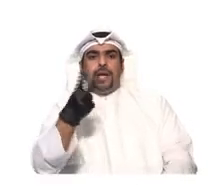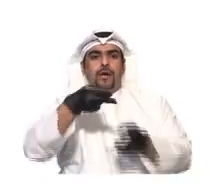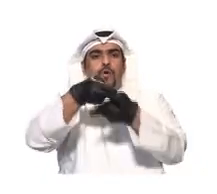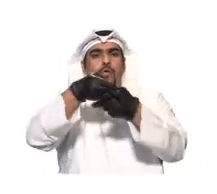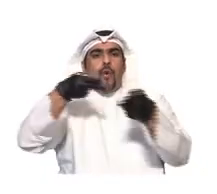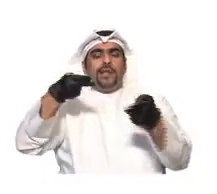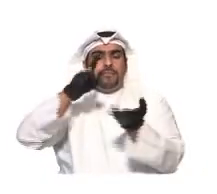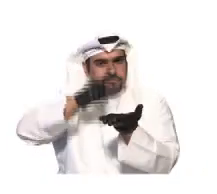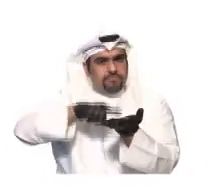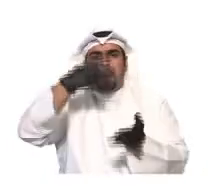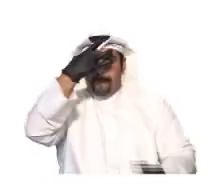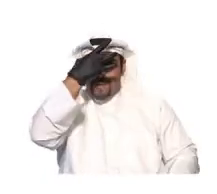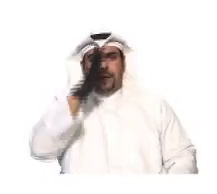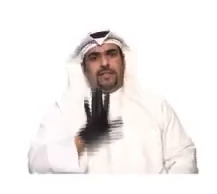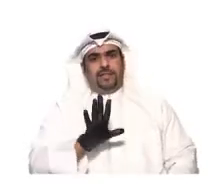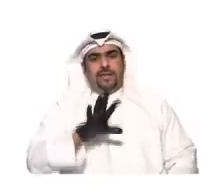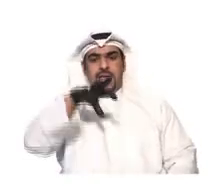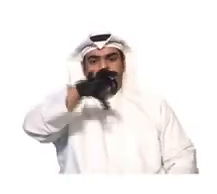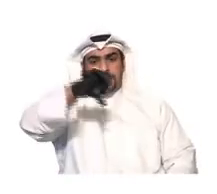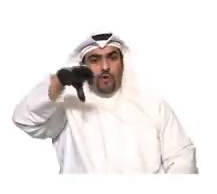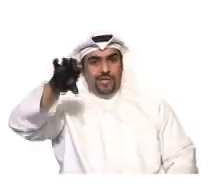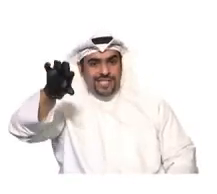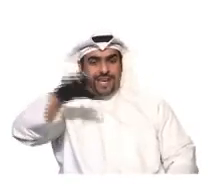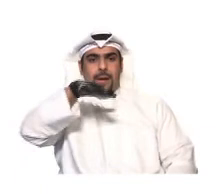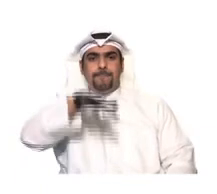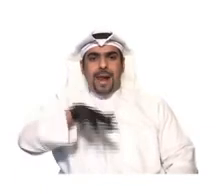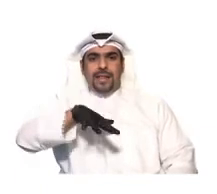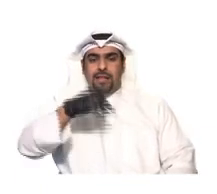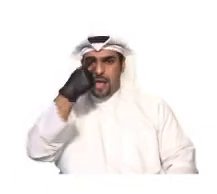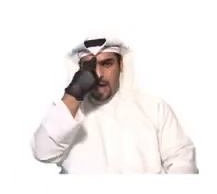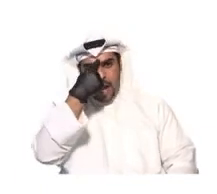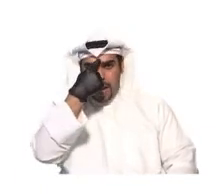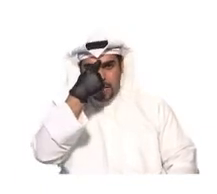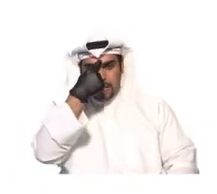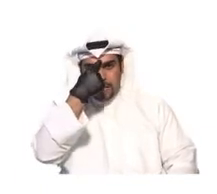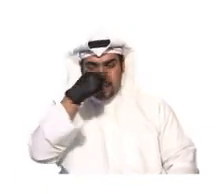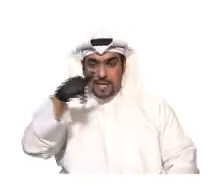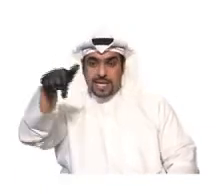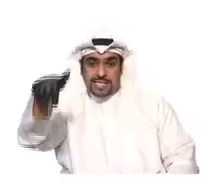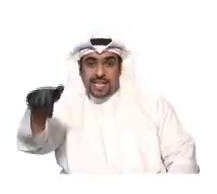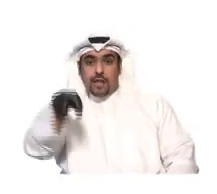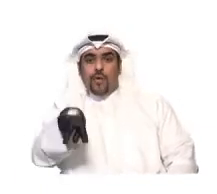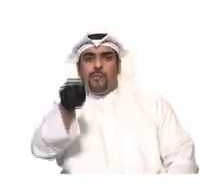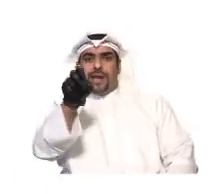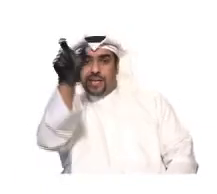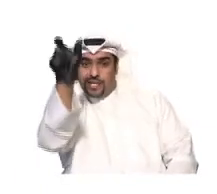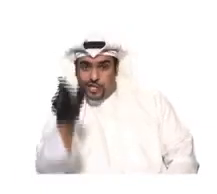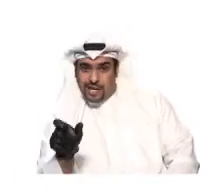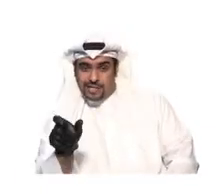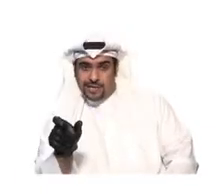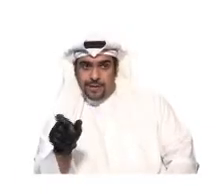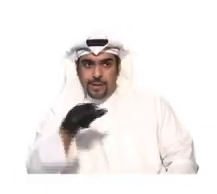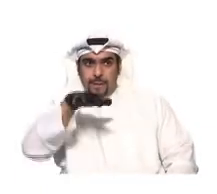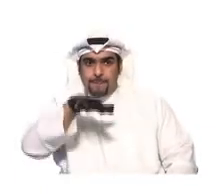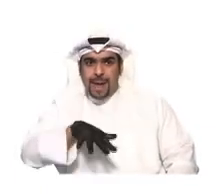و99 حالة لمقيمين من الجنسية الهندية و86 حالة لمقيمين